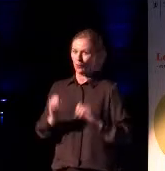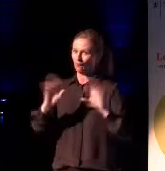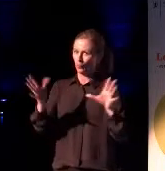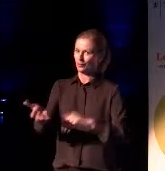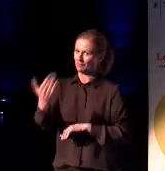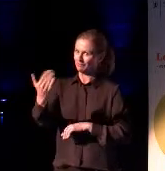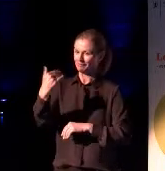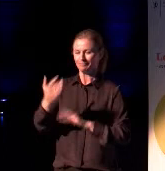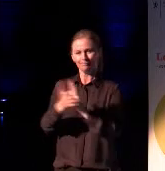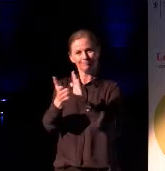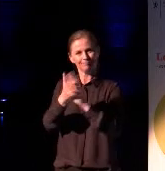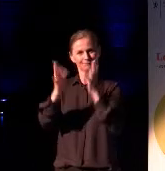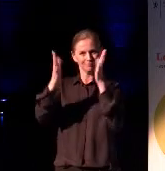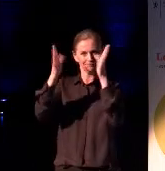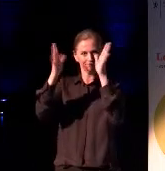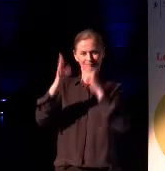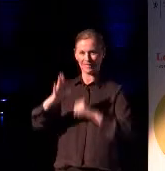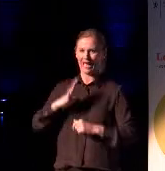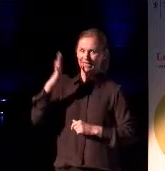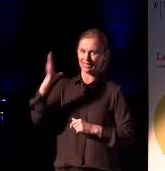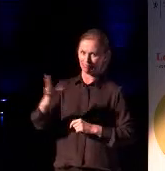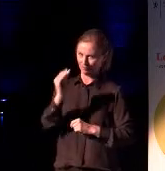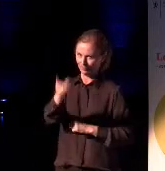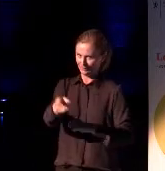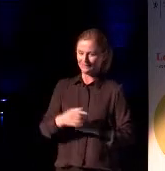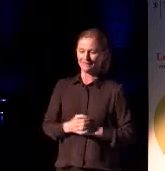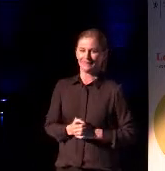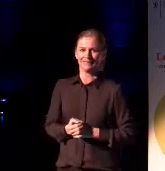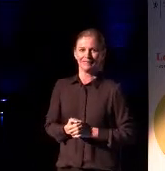Flott, kom opp. Klapp til denne herren også.